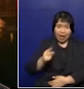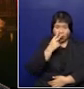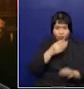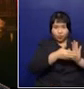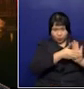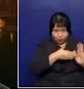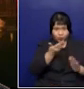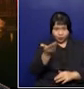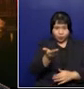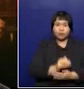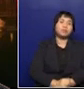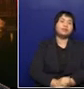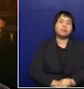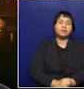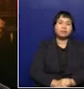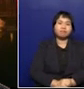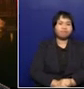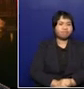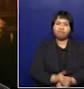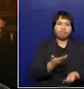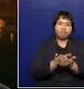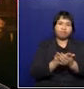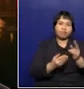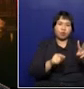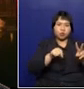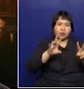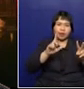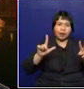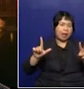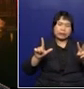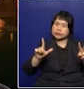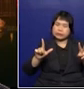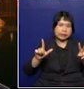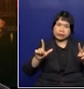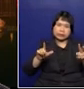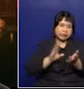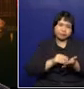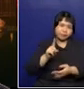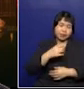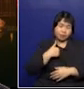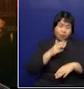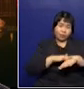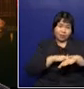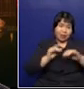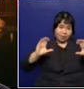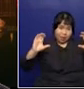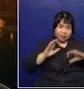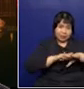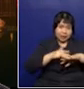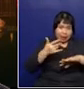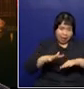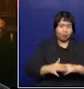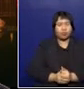เลยครับเก็บไม่ได้หรอกครับผมได้เตือนรัฐบาลแล้วนะว่าท่านตั้ง